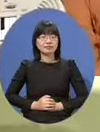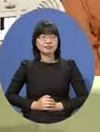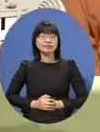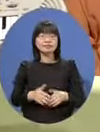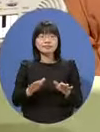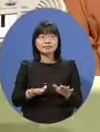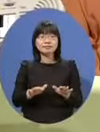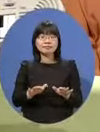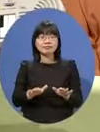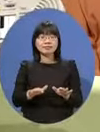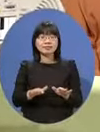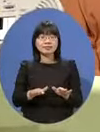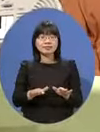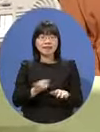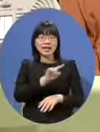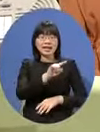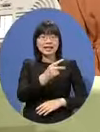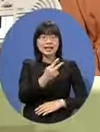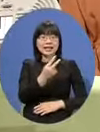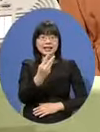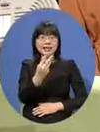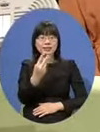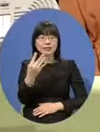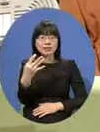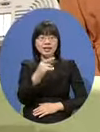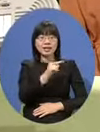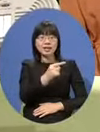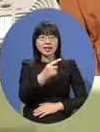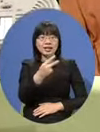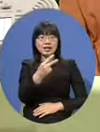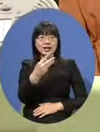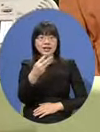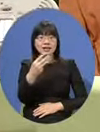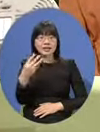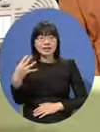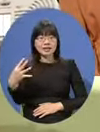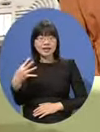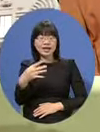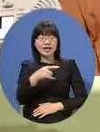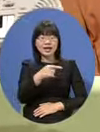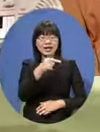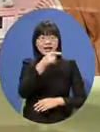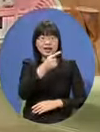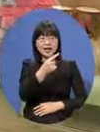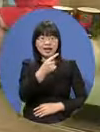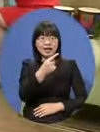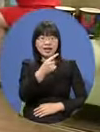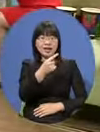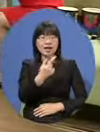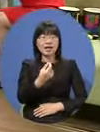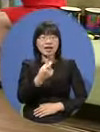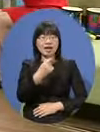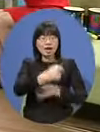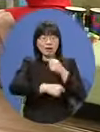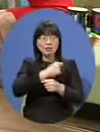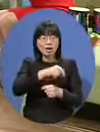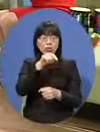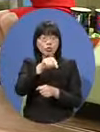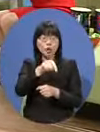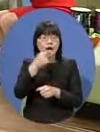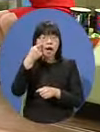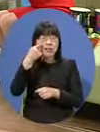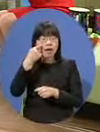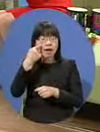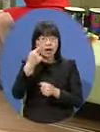자 1, 2, 3, 4, 1, 2, 3, 4. 자, 1에다가 1에서 아무 건반이나 눌러봐.